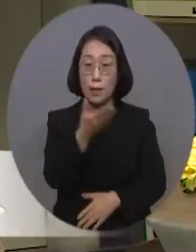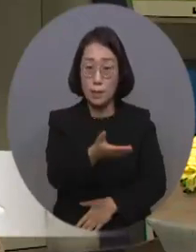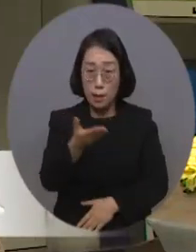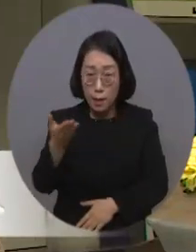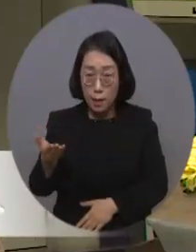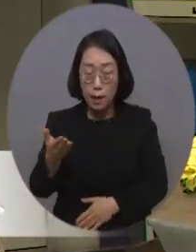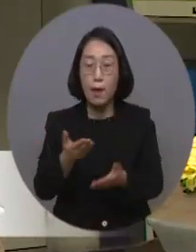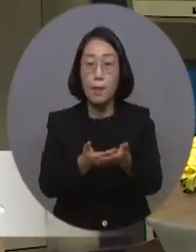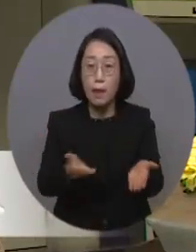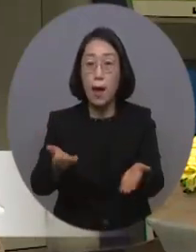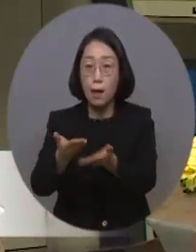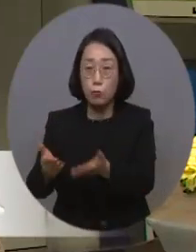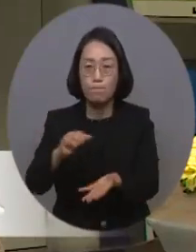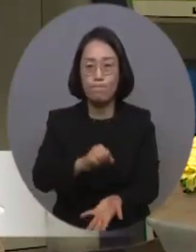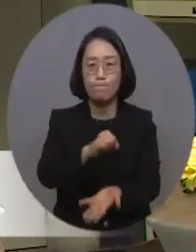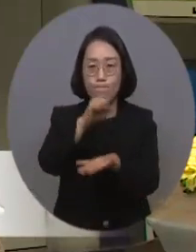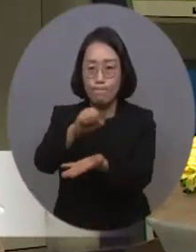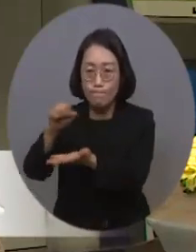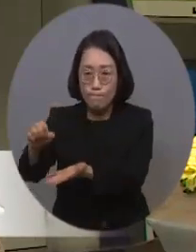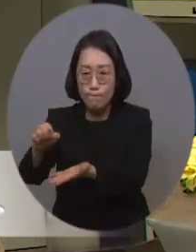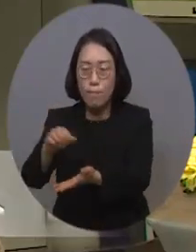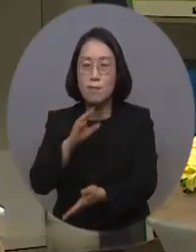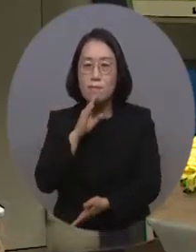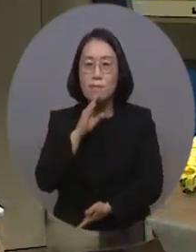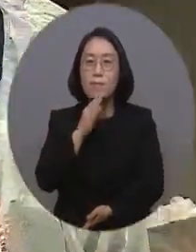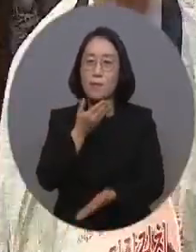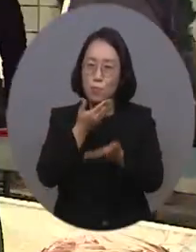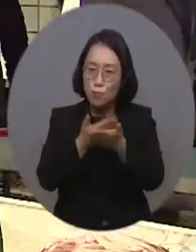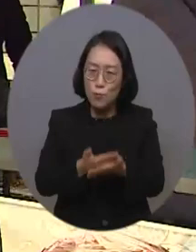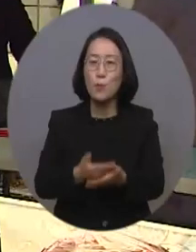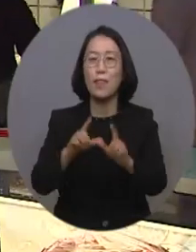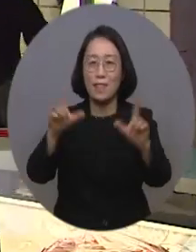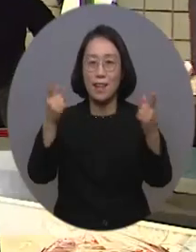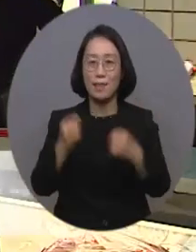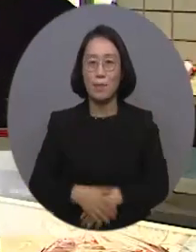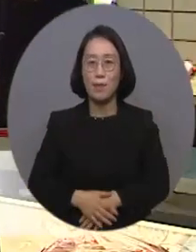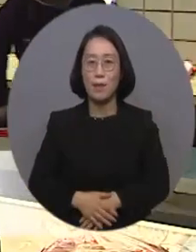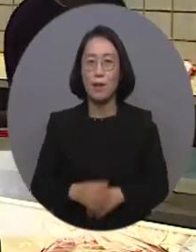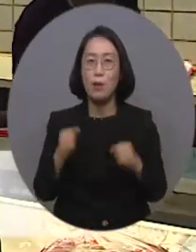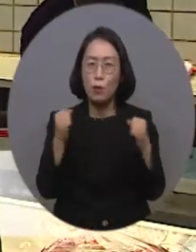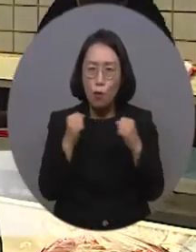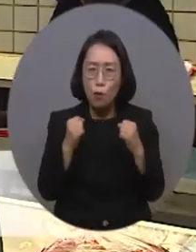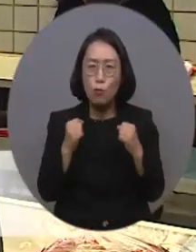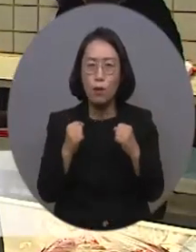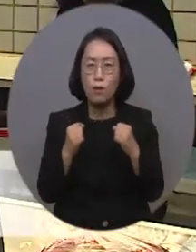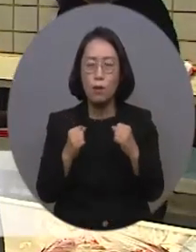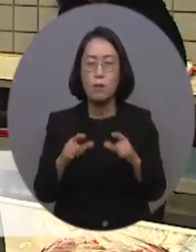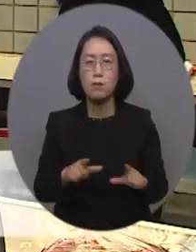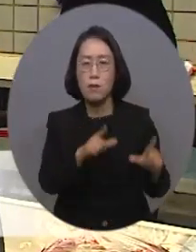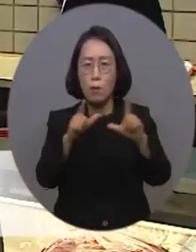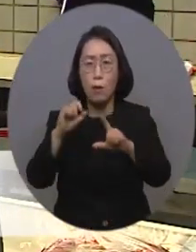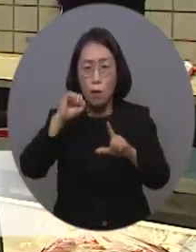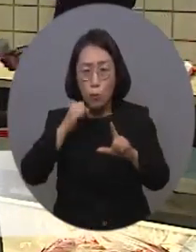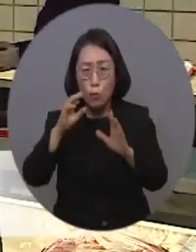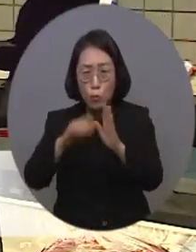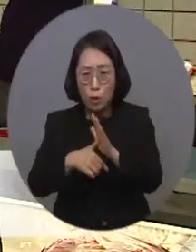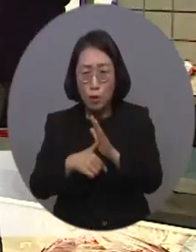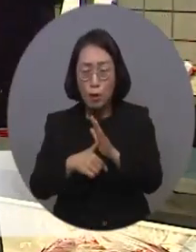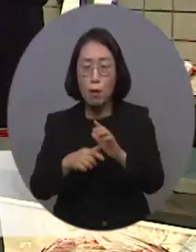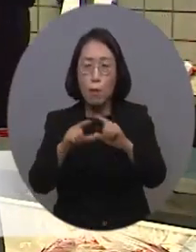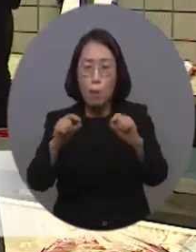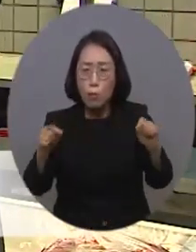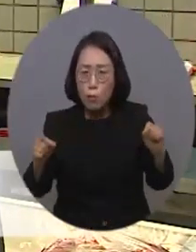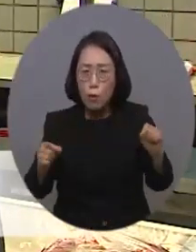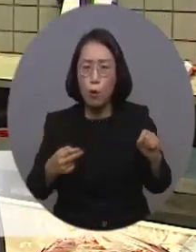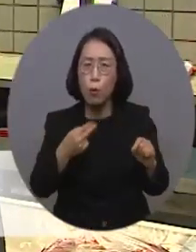나눔의 행사를 하게 돼서 상당히 뜻깊게 생각을 합니다. 겨울철에 어려운 분들이 가장 힘든 게 사실은 이제